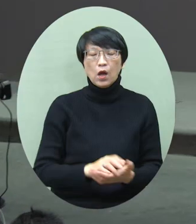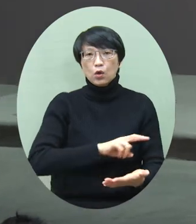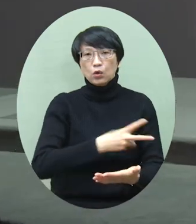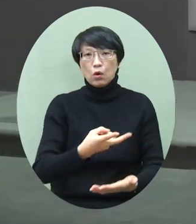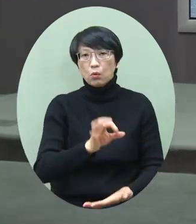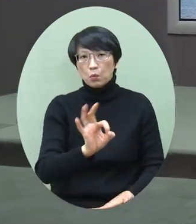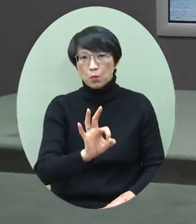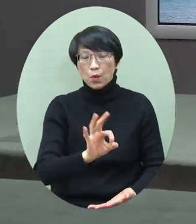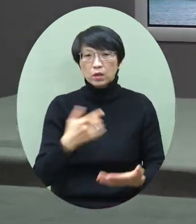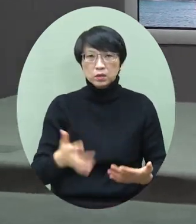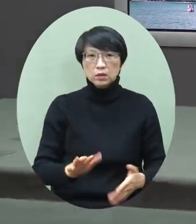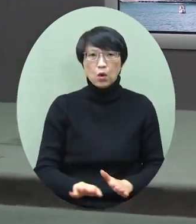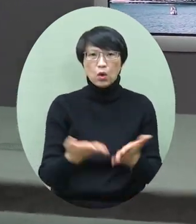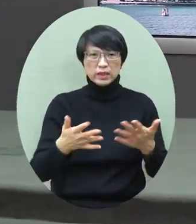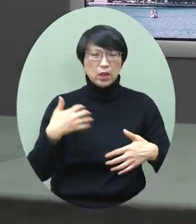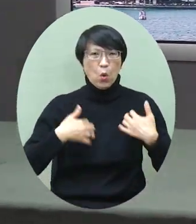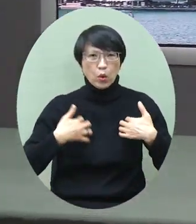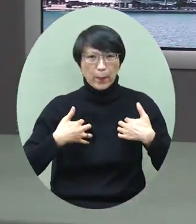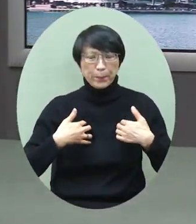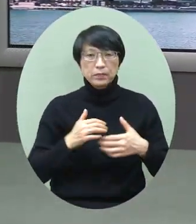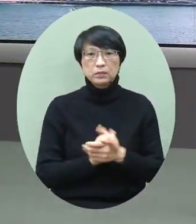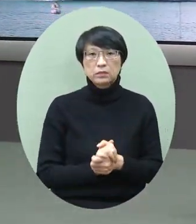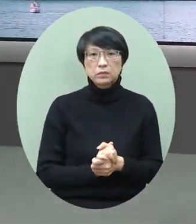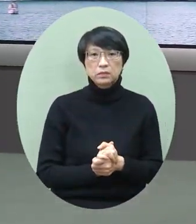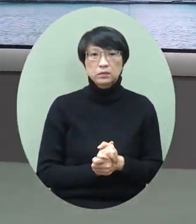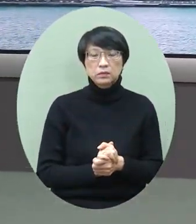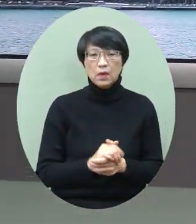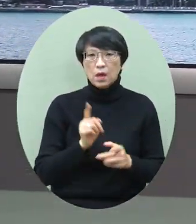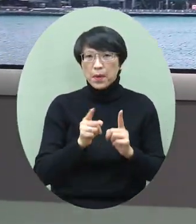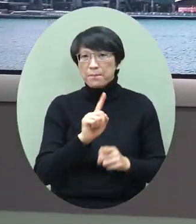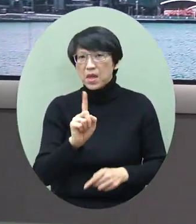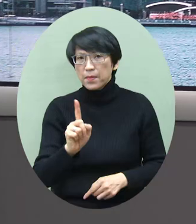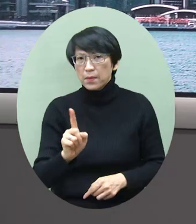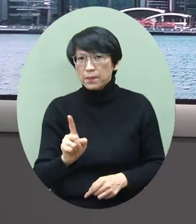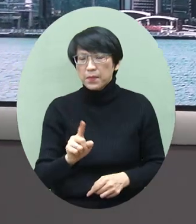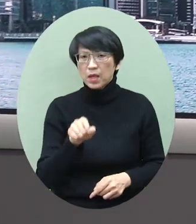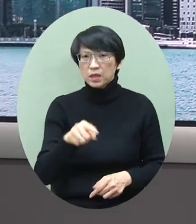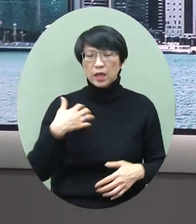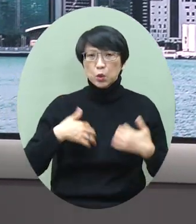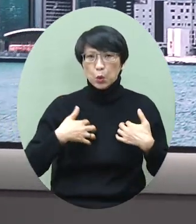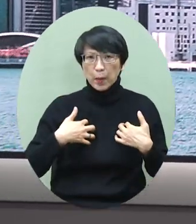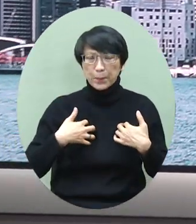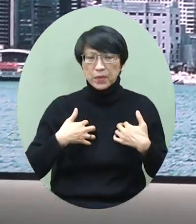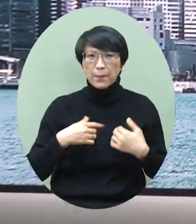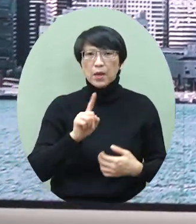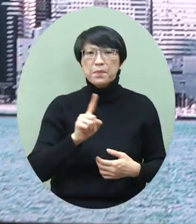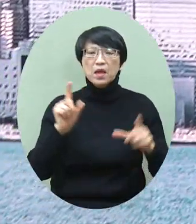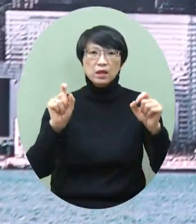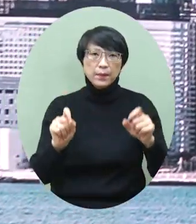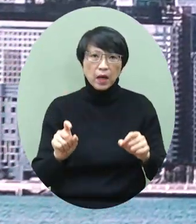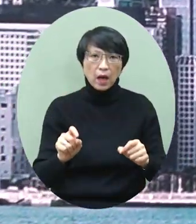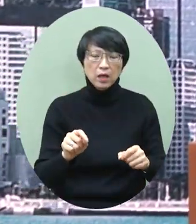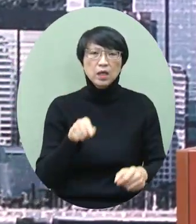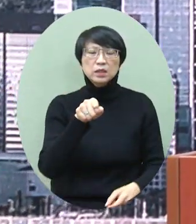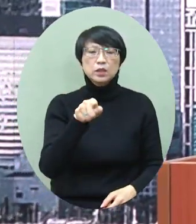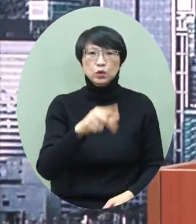啦，咁就即係推得比較急。咁就想問一下，即係係咪背後有啲咩原因要即係咁急要公務員去作出宣誓啦？咁另